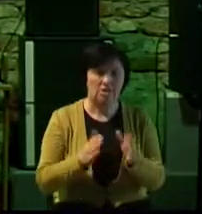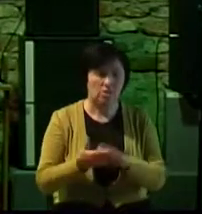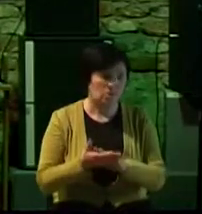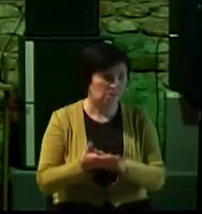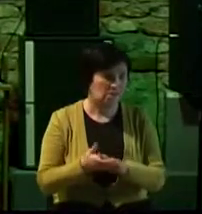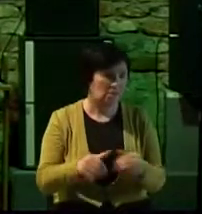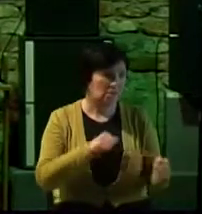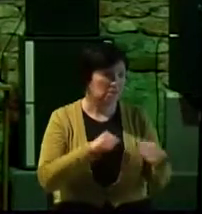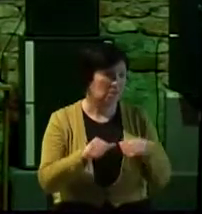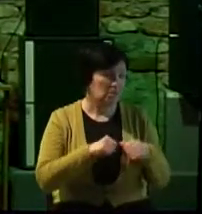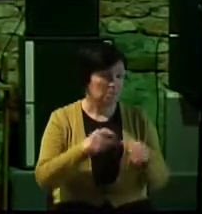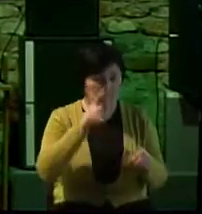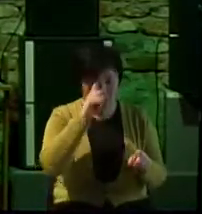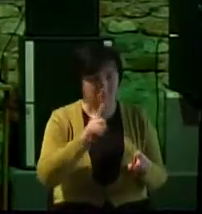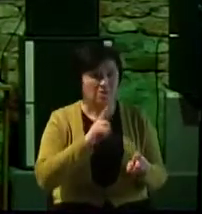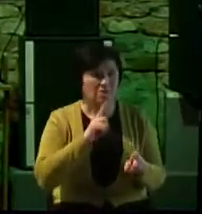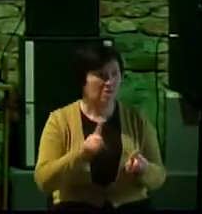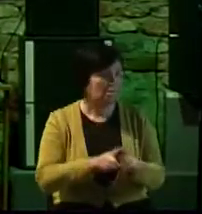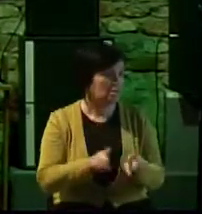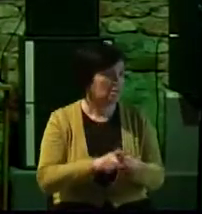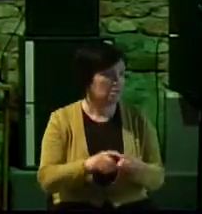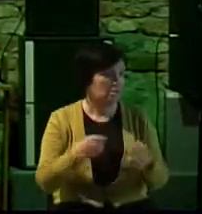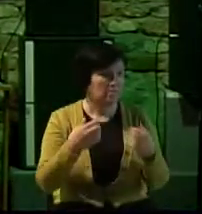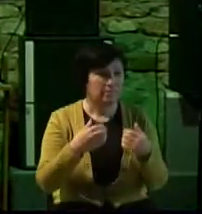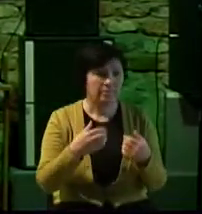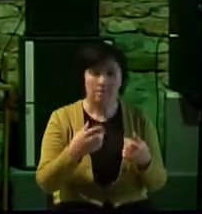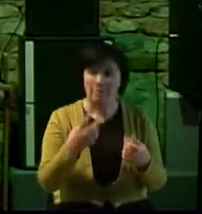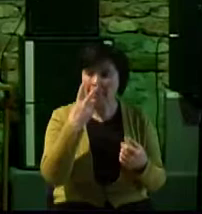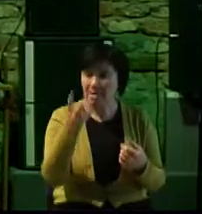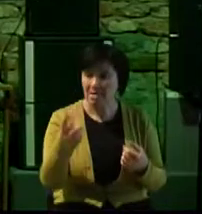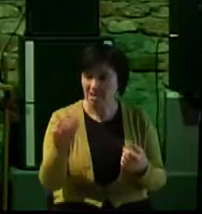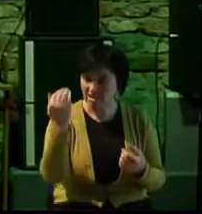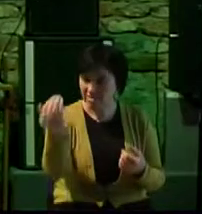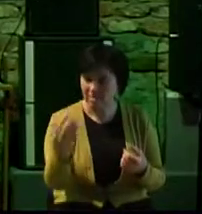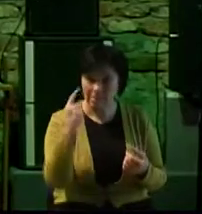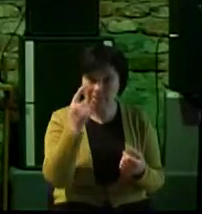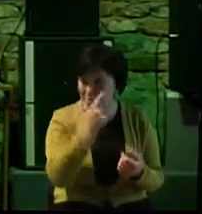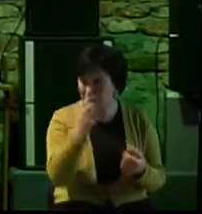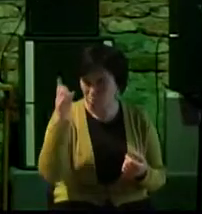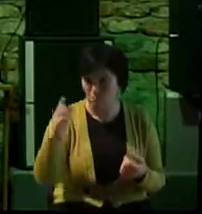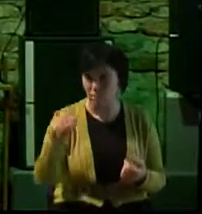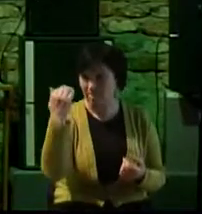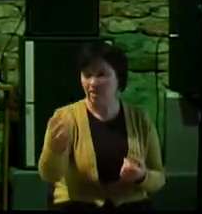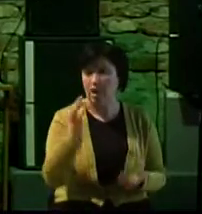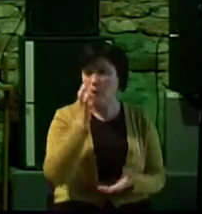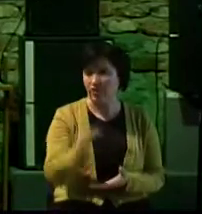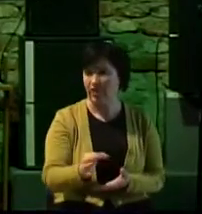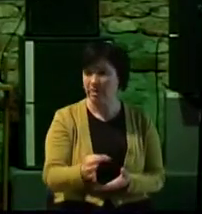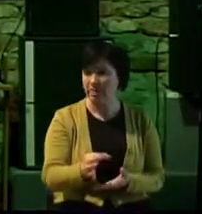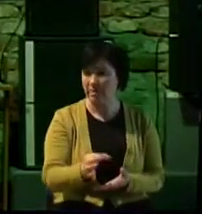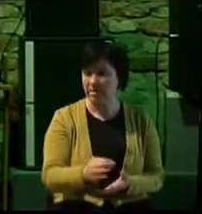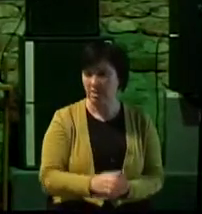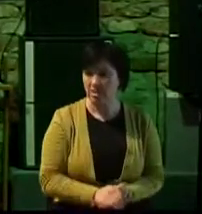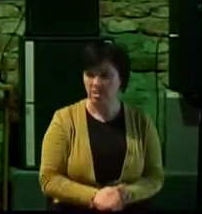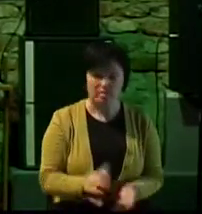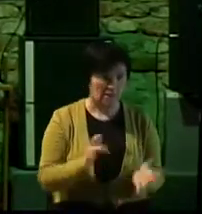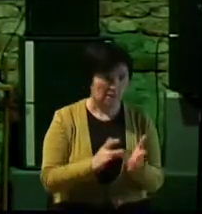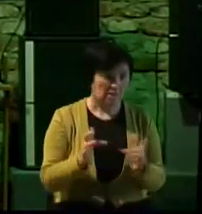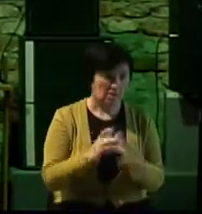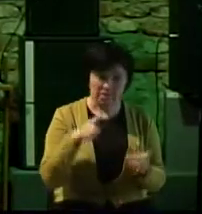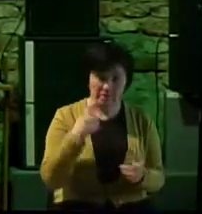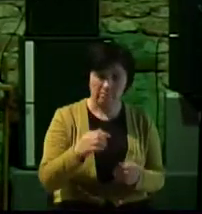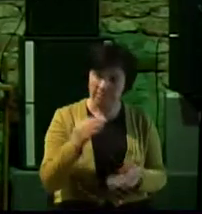этим согрешающим братом и сестрой открыта моим глазам, значит, это становится моей ответственностью. И Иисус